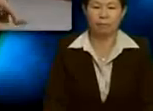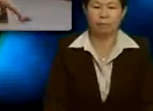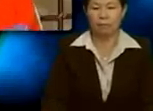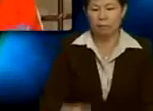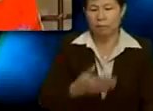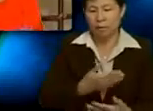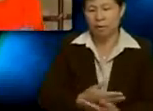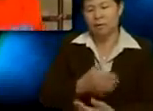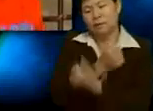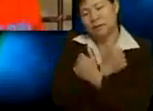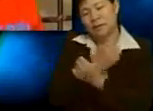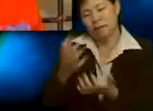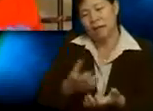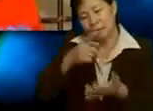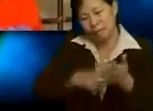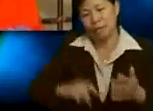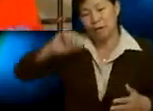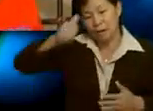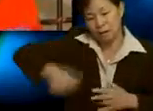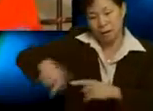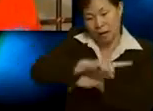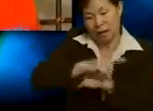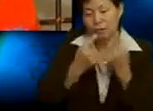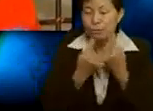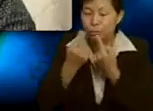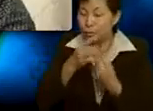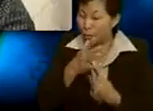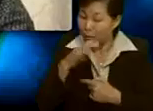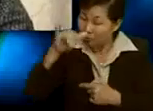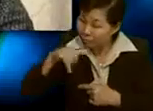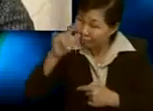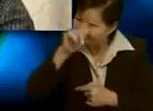Saya nak apa? Papa, esok kan hari jadi Mama.